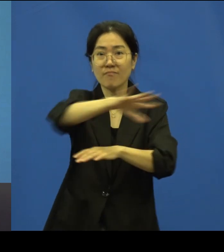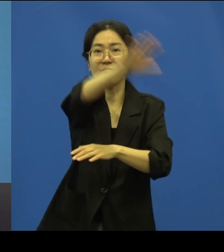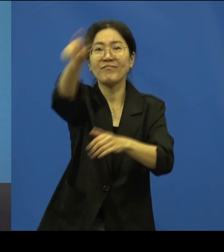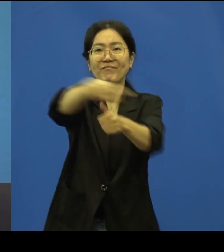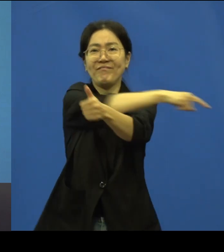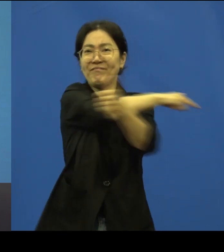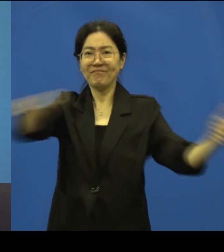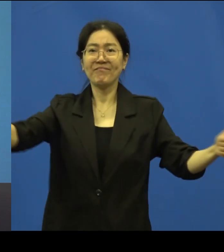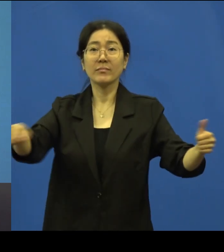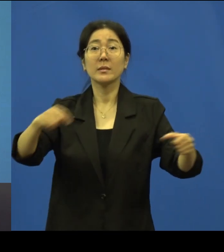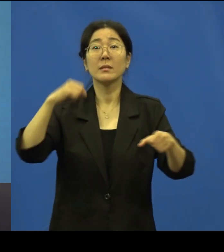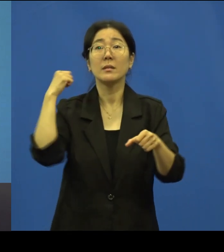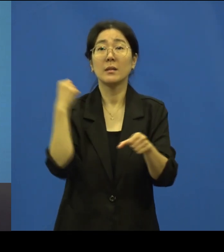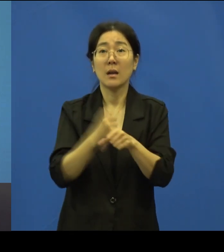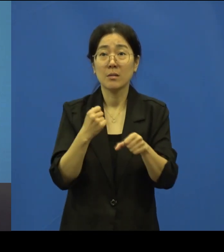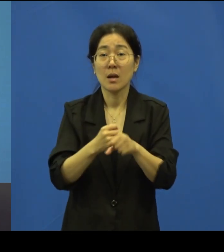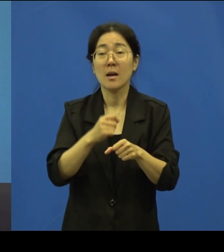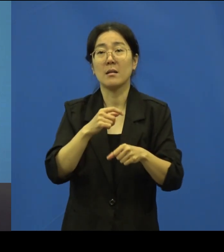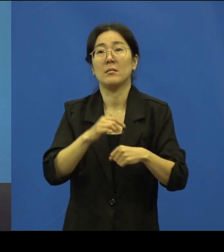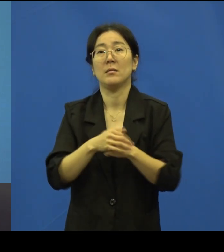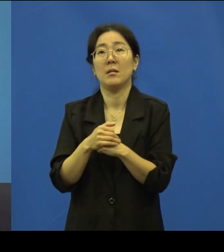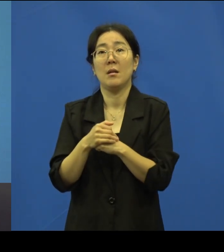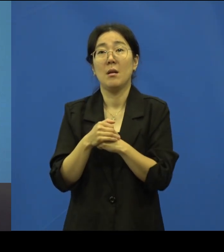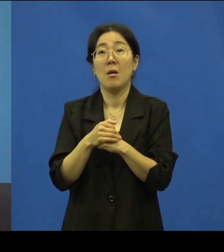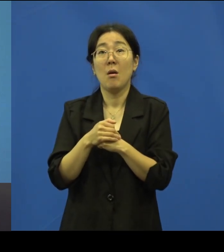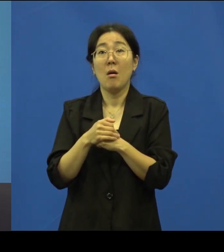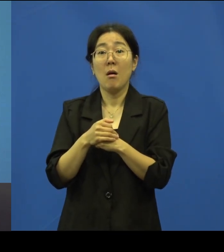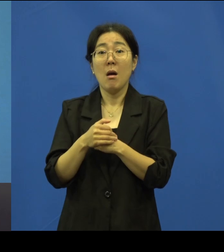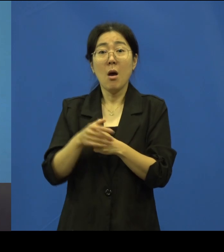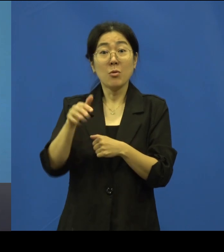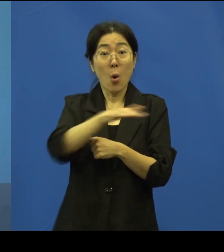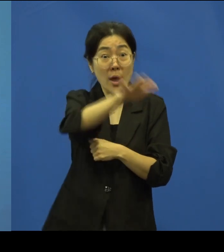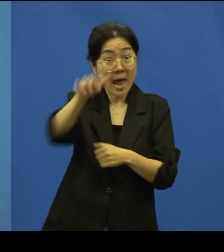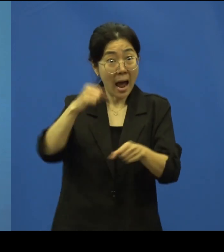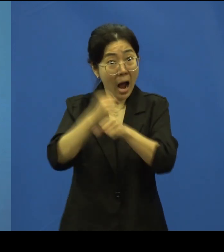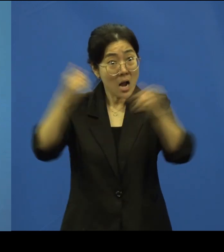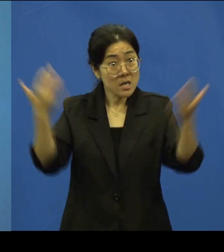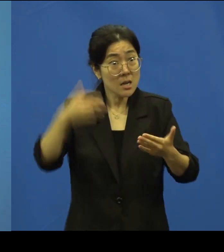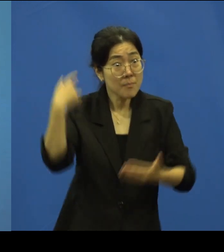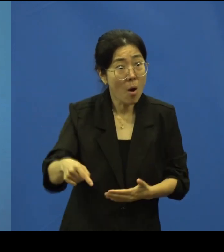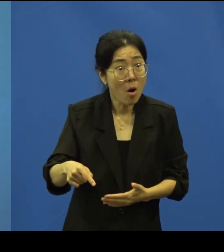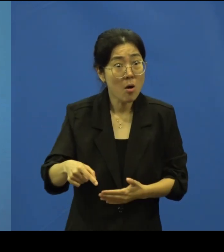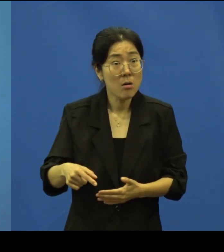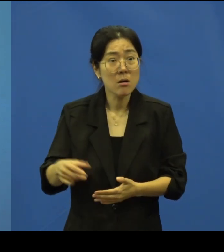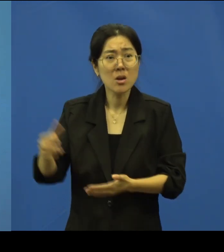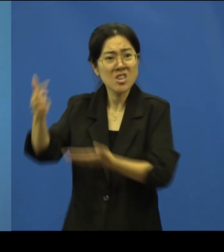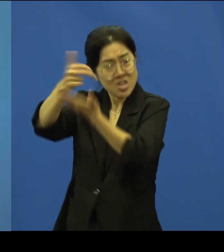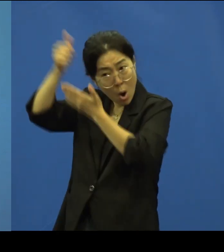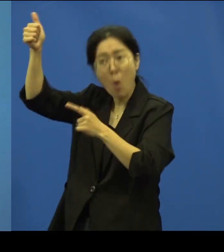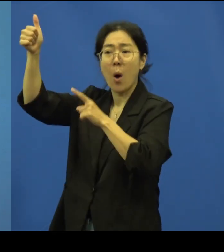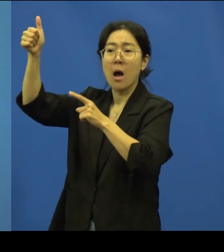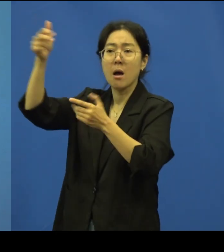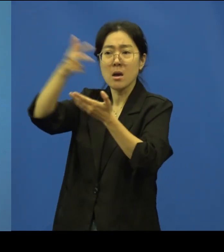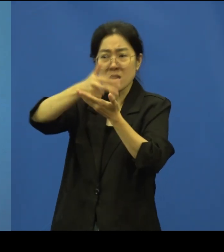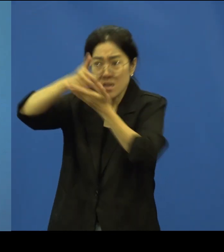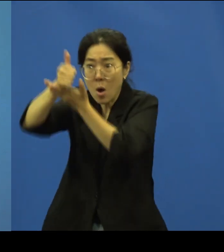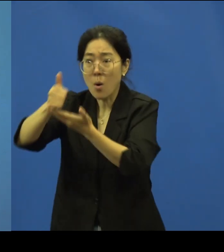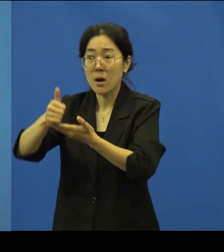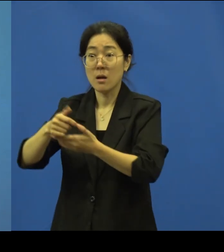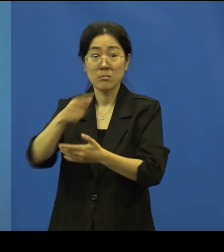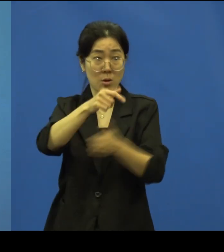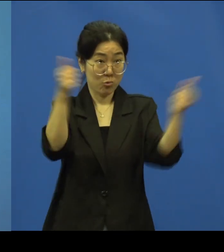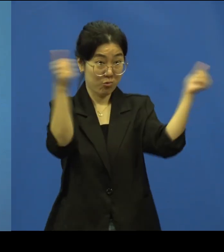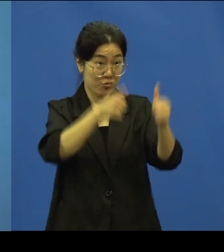것이 마땅하다. 이렇게 이거 그들이 여호와만 찾고 뭐 우상을 섬기거나 뭐 다른 걸 찾으면 다 죽이자,